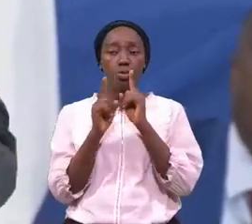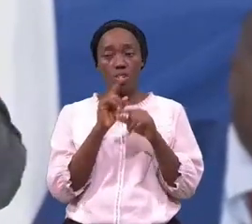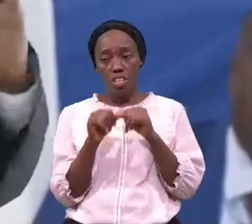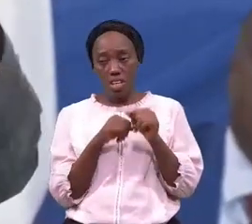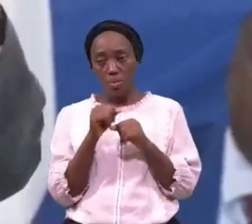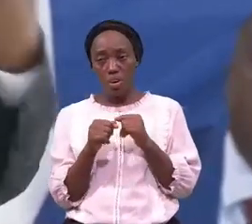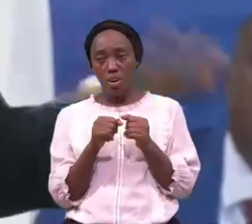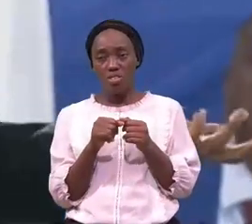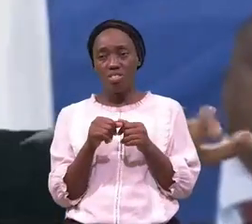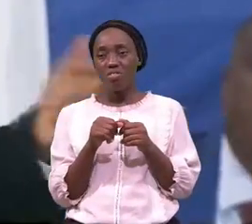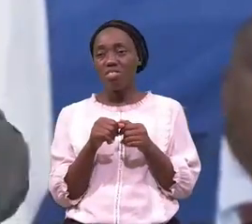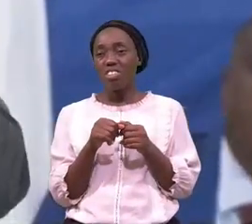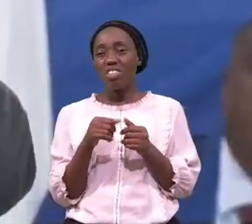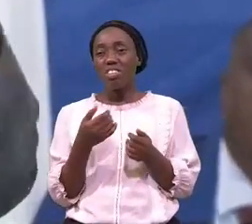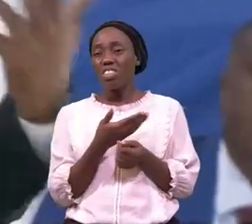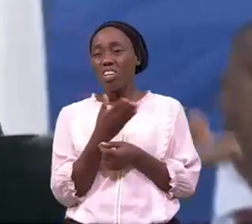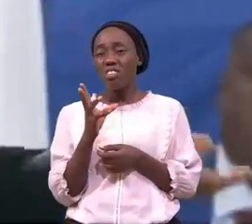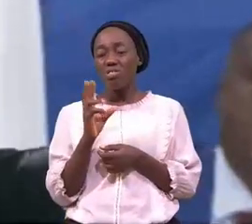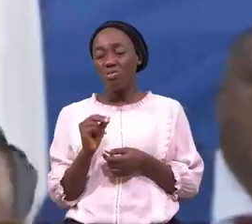Ne parle pas de tranquillité.